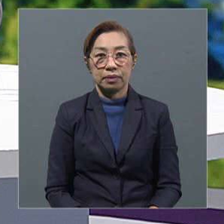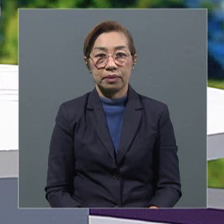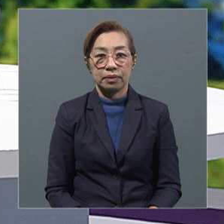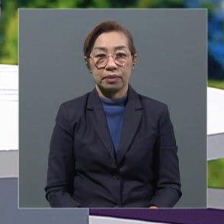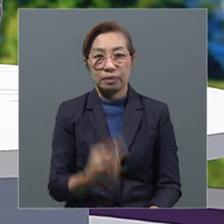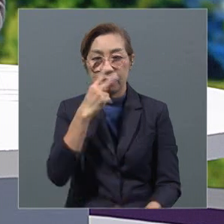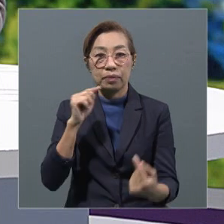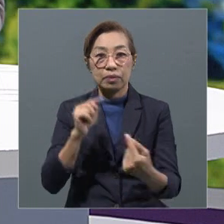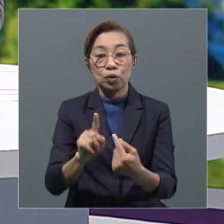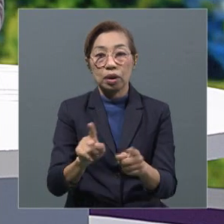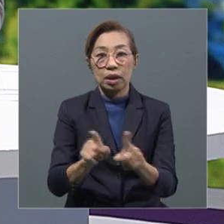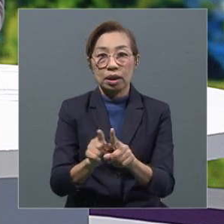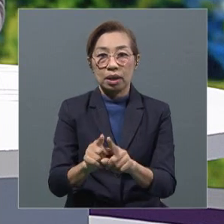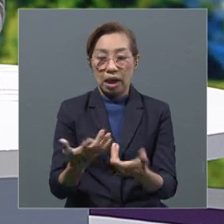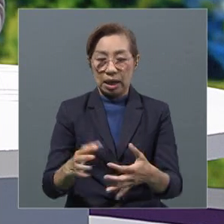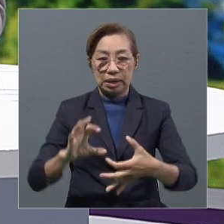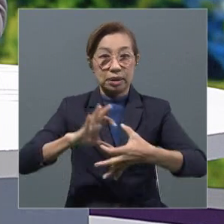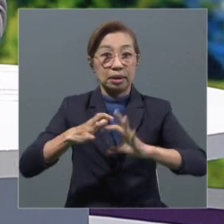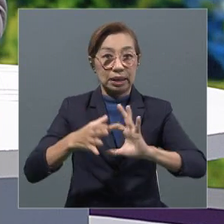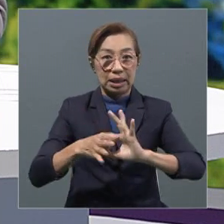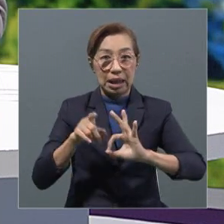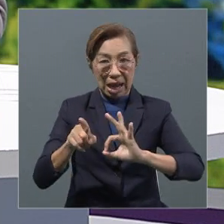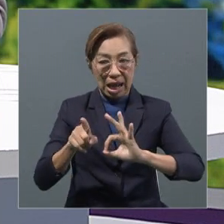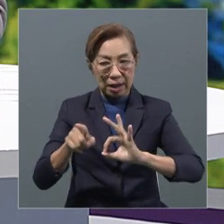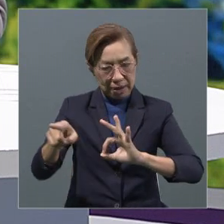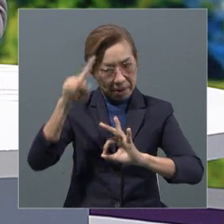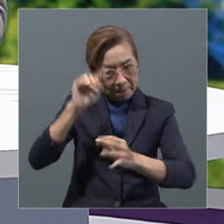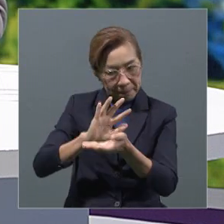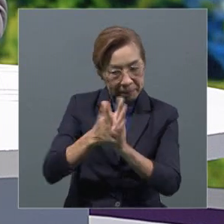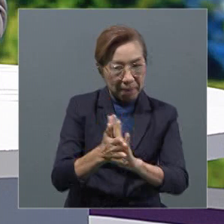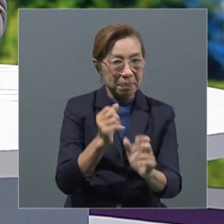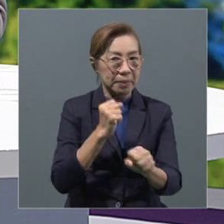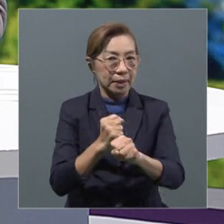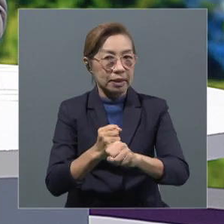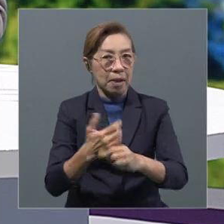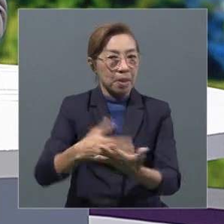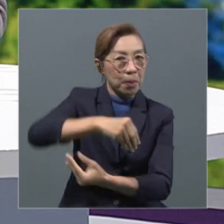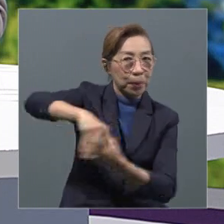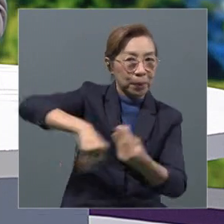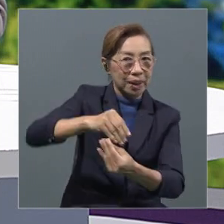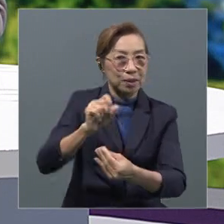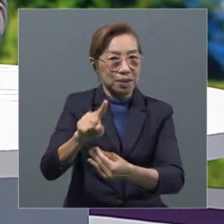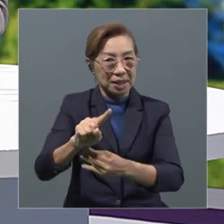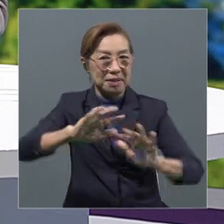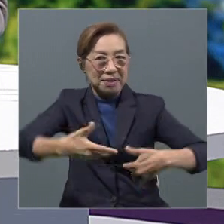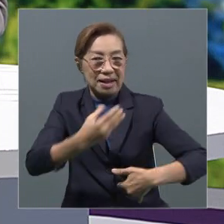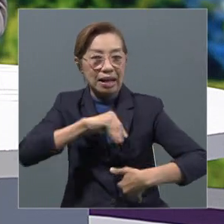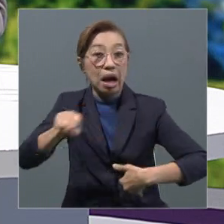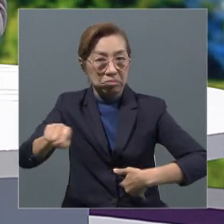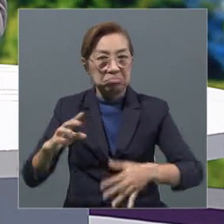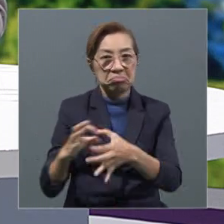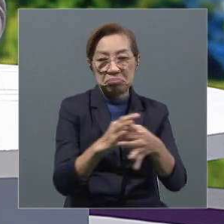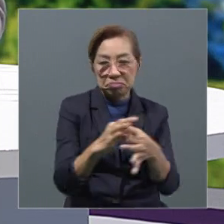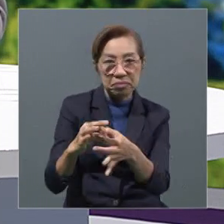มาดูเรื่องของการนำเอากีฬามาสร้างรายได้ทางเศรษฐกิ ค จ ่ะ ซึ่งตอนนี้มีส่วนในการเกี่ยวข้องกันอย่างม อ ากสนับสนุนซึ่งกันและกันนะ